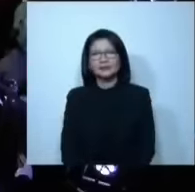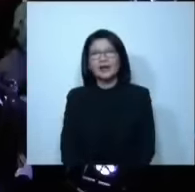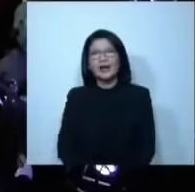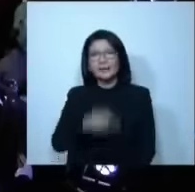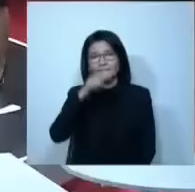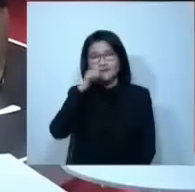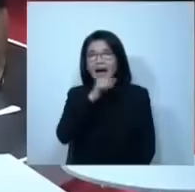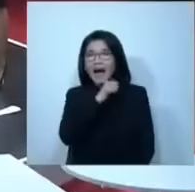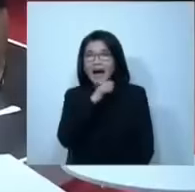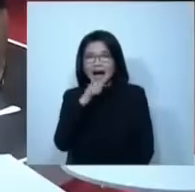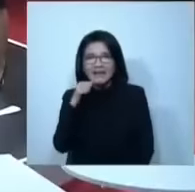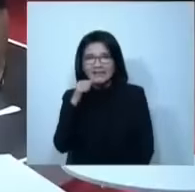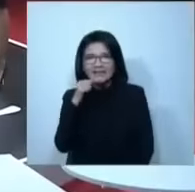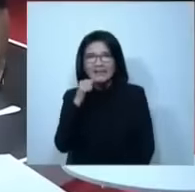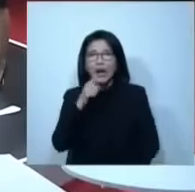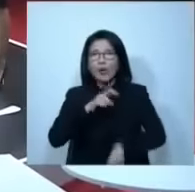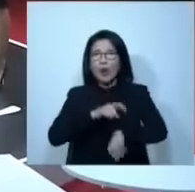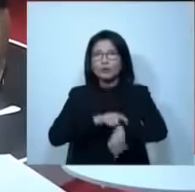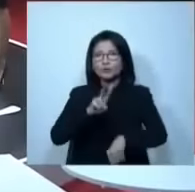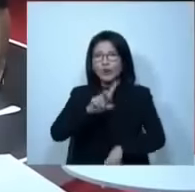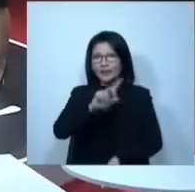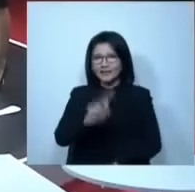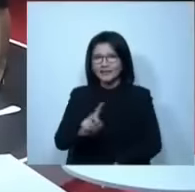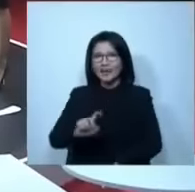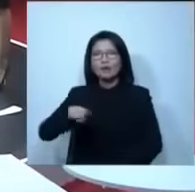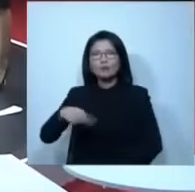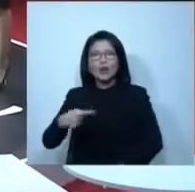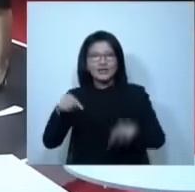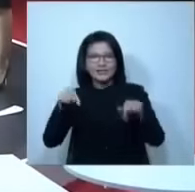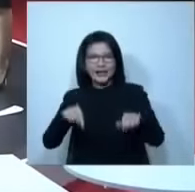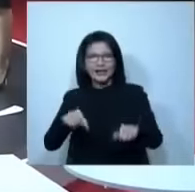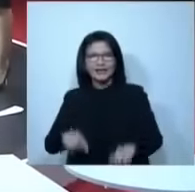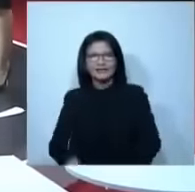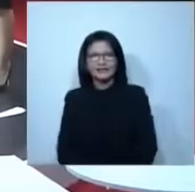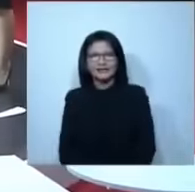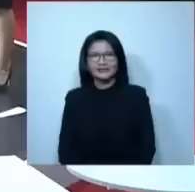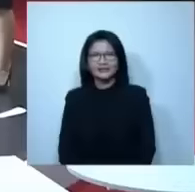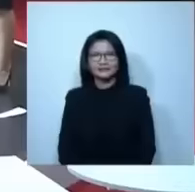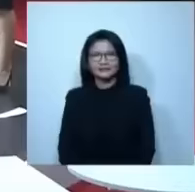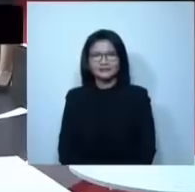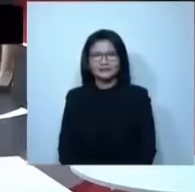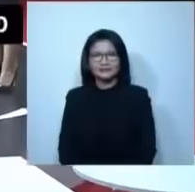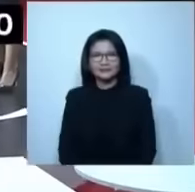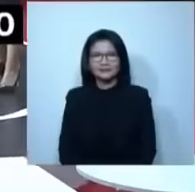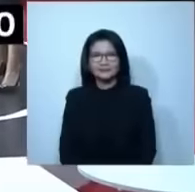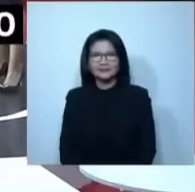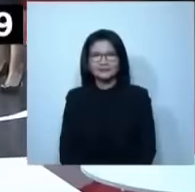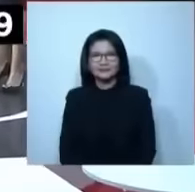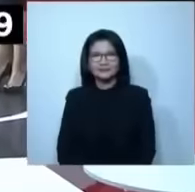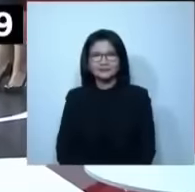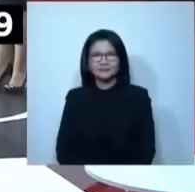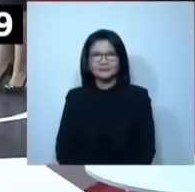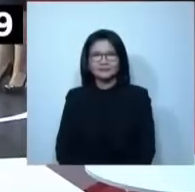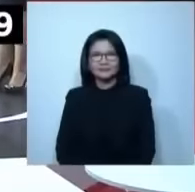Baswedan. Waktu Anda 2 menit dimulai dari sekarang. Di sini. Silakan, Pak.